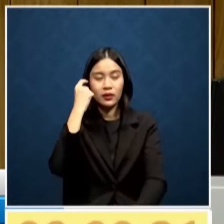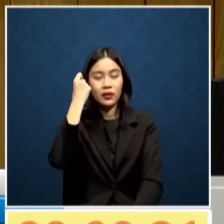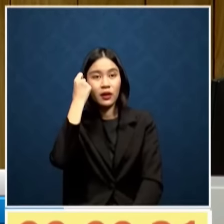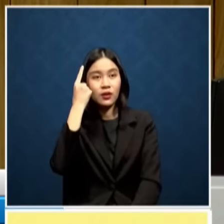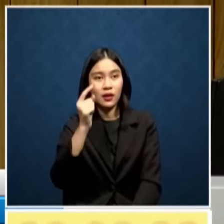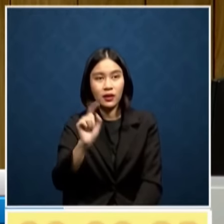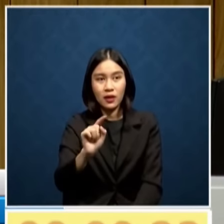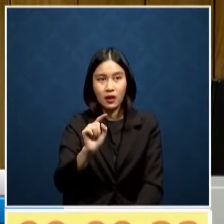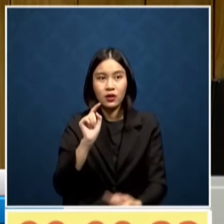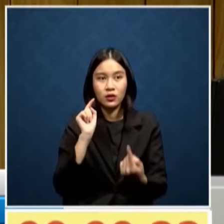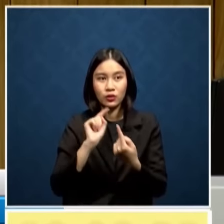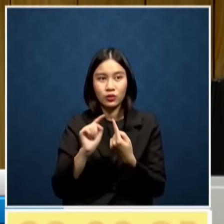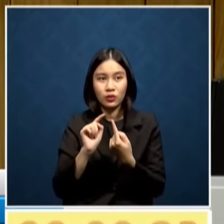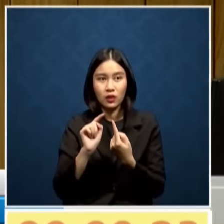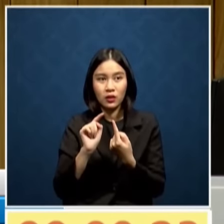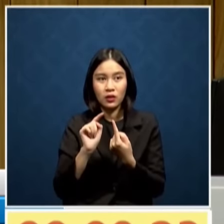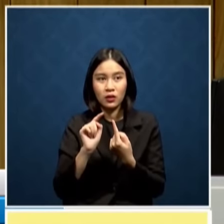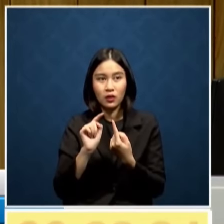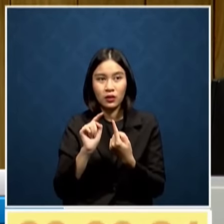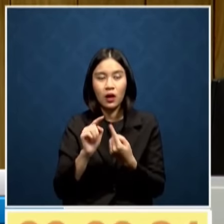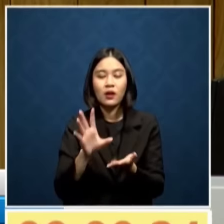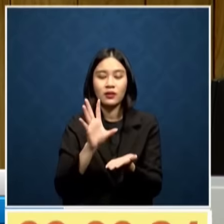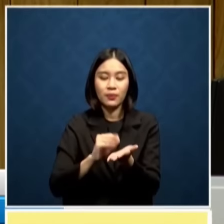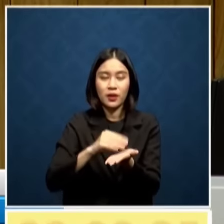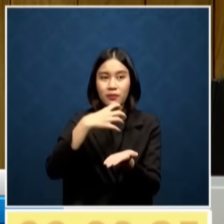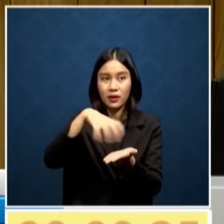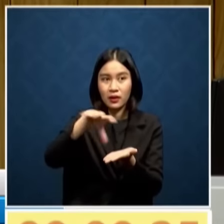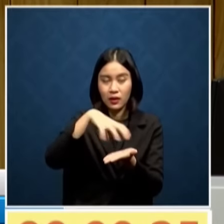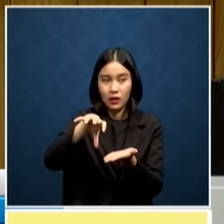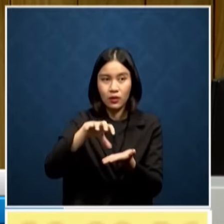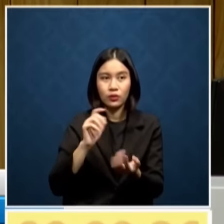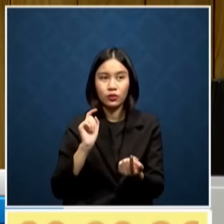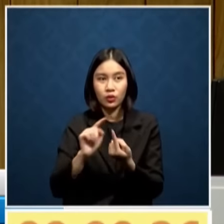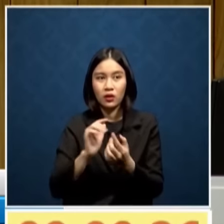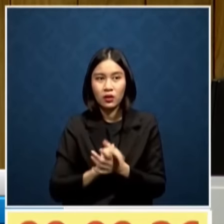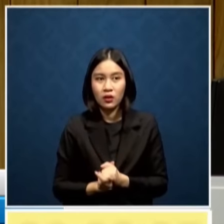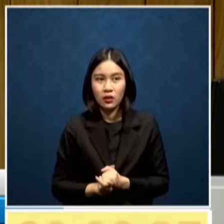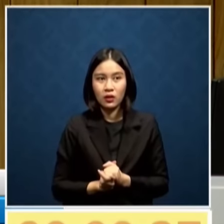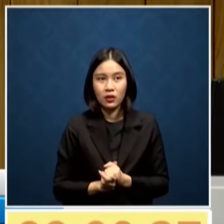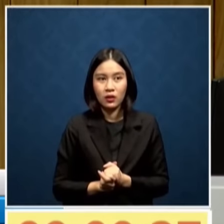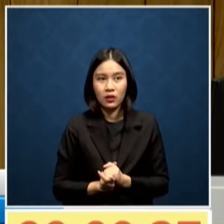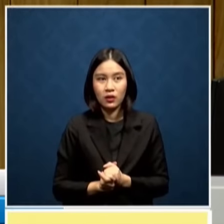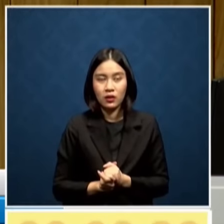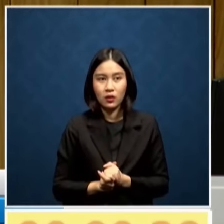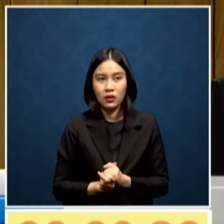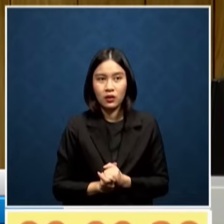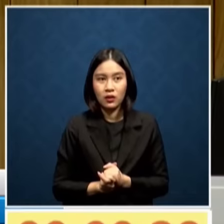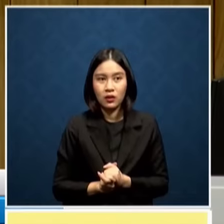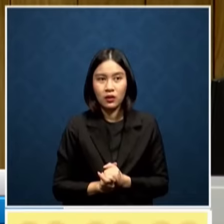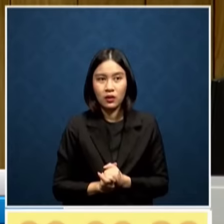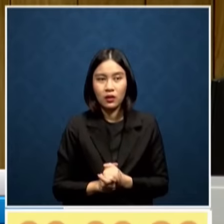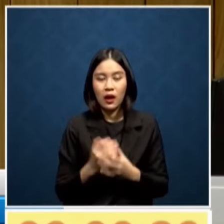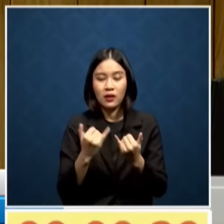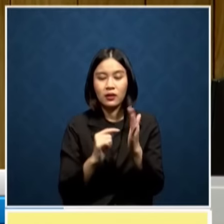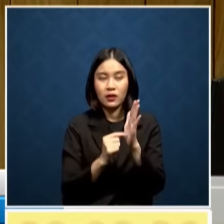าไอ้ไลฟ์ผมขออนุญาตให้ข้อมูลท่านนะครับไอ้ไลฟ์ที่คอมเมอร์ซที่เราจัดเนี่ยมันเป็นเ